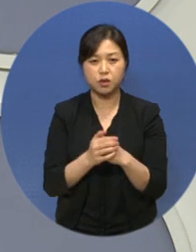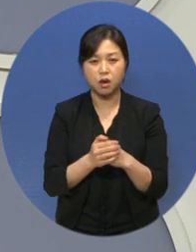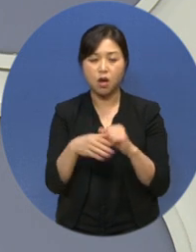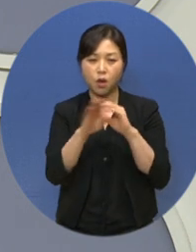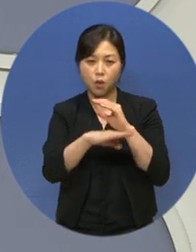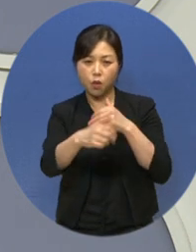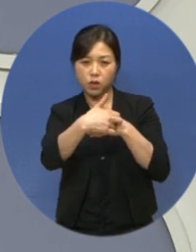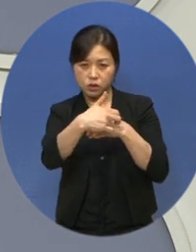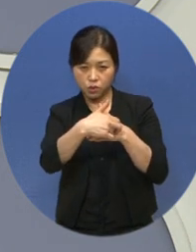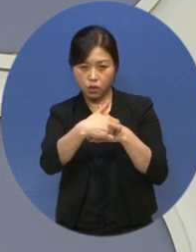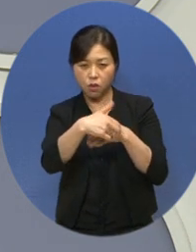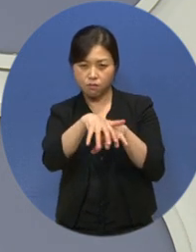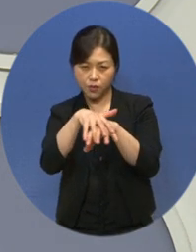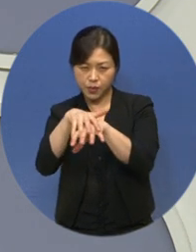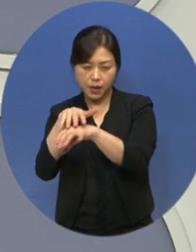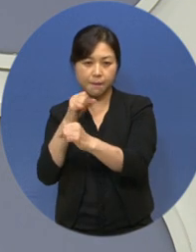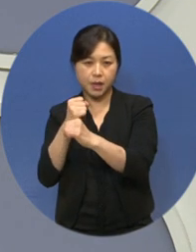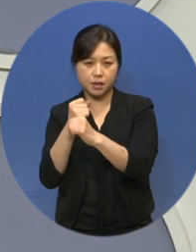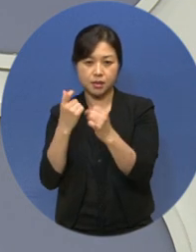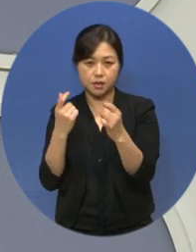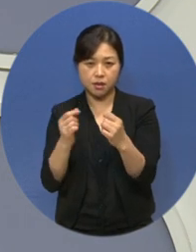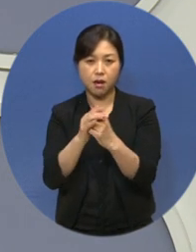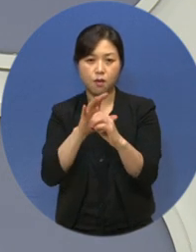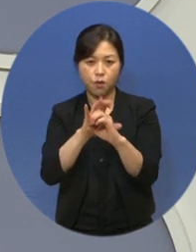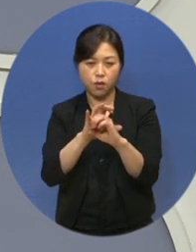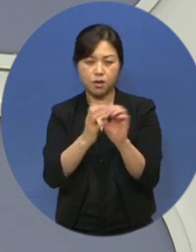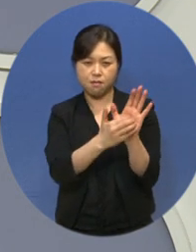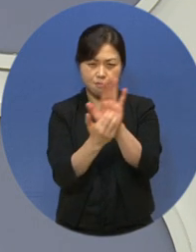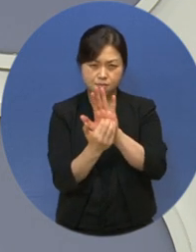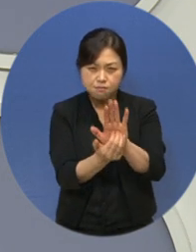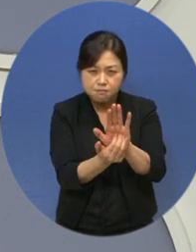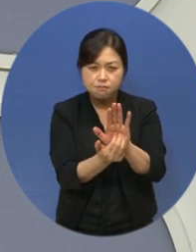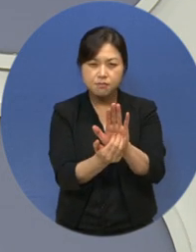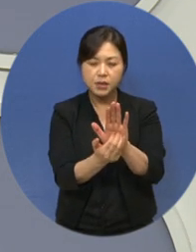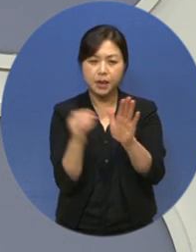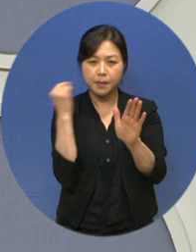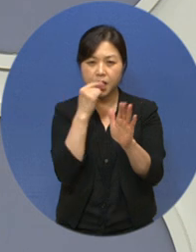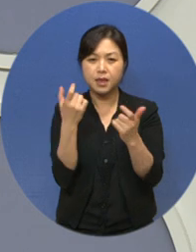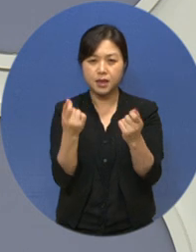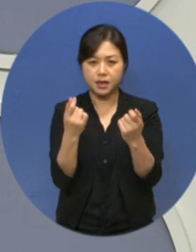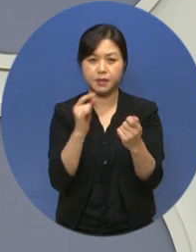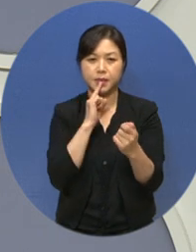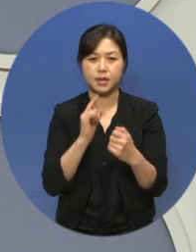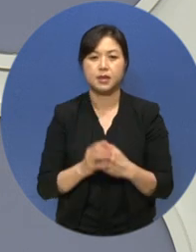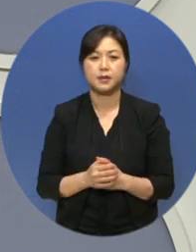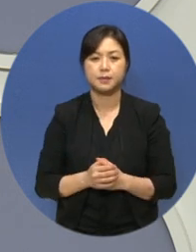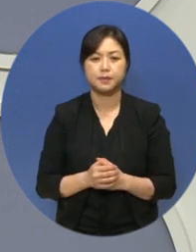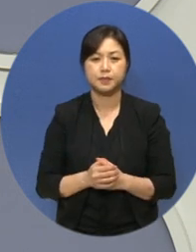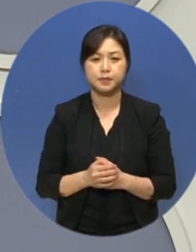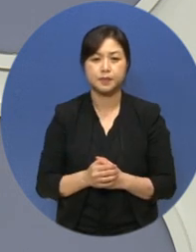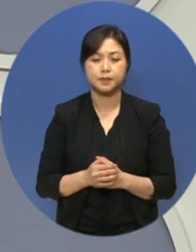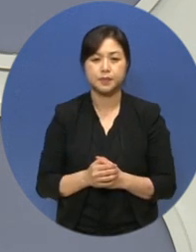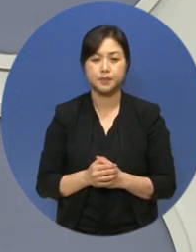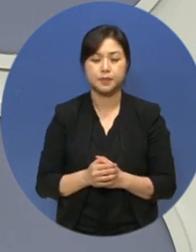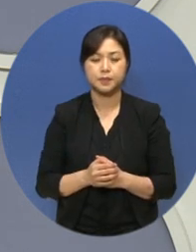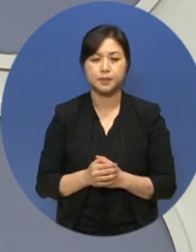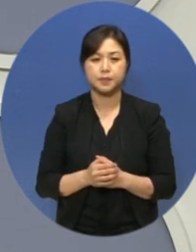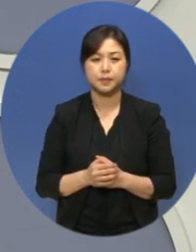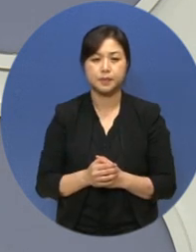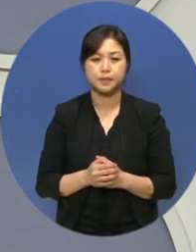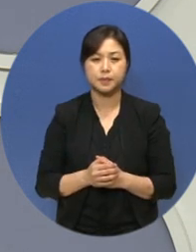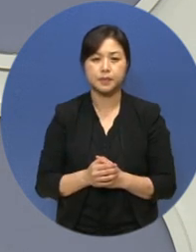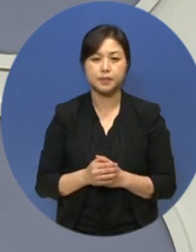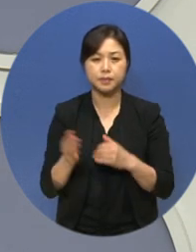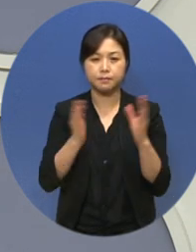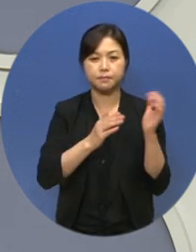기반으로 해서 예 그러나 이게 된 철저히 준비하겠다 그런 말씀 드리면서 예 말씀은 년 그 에